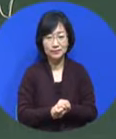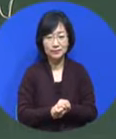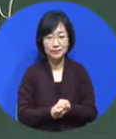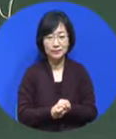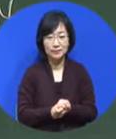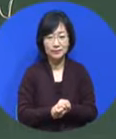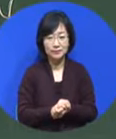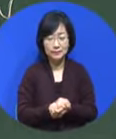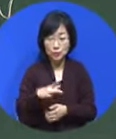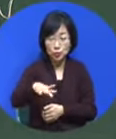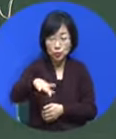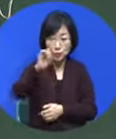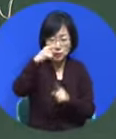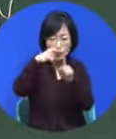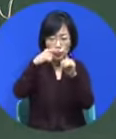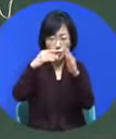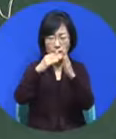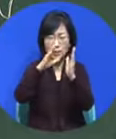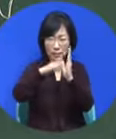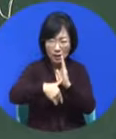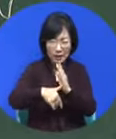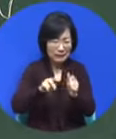초대교회가 이을